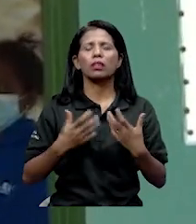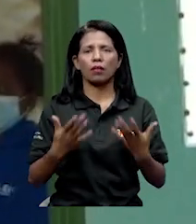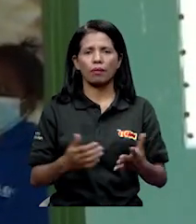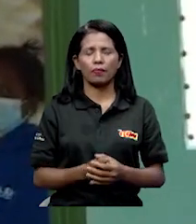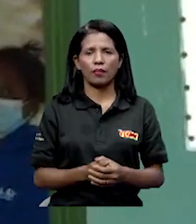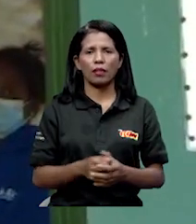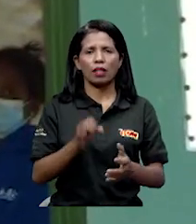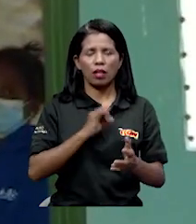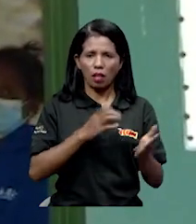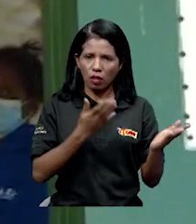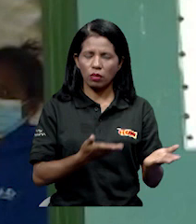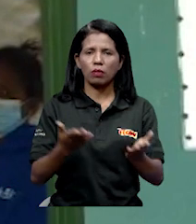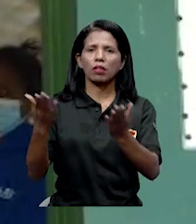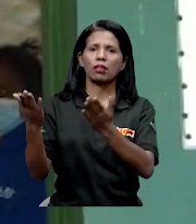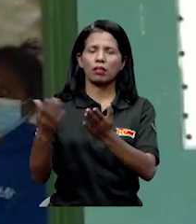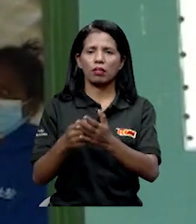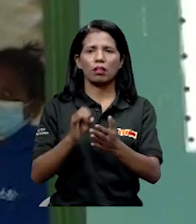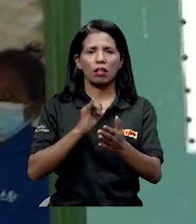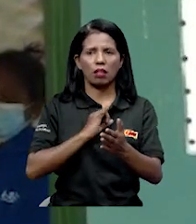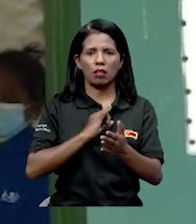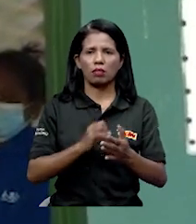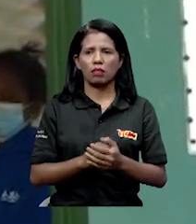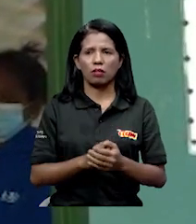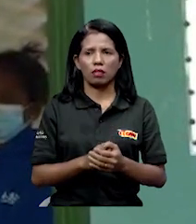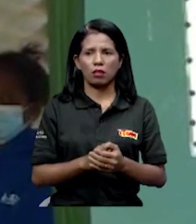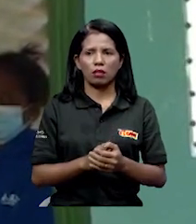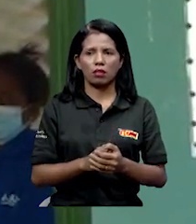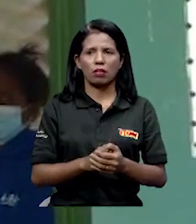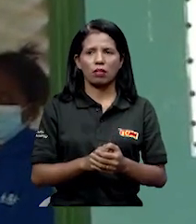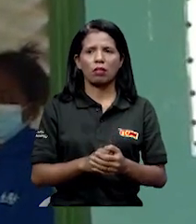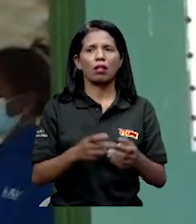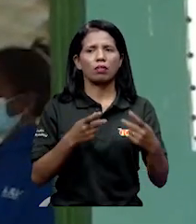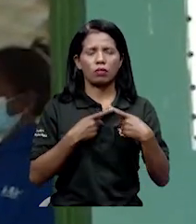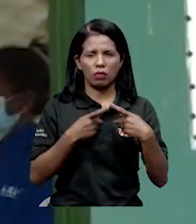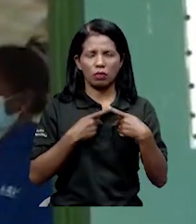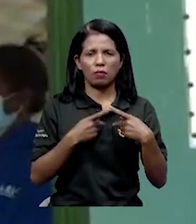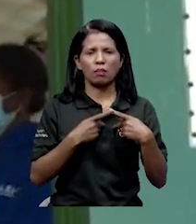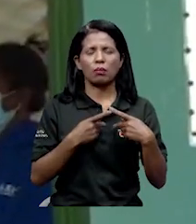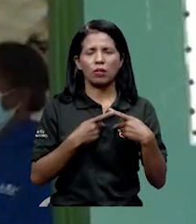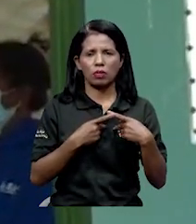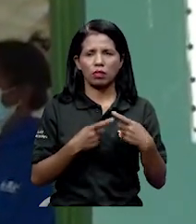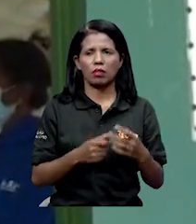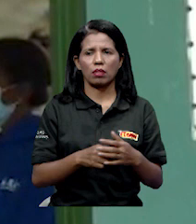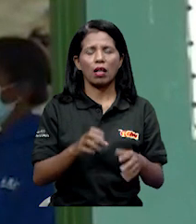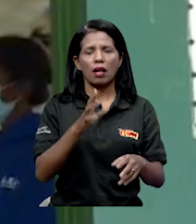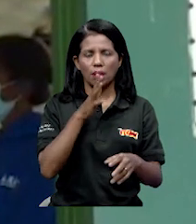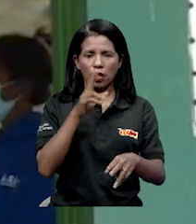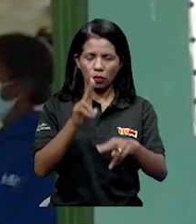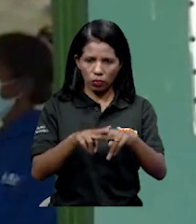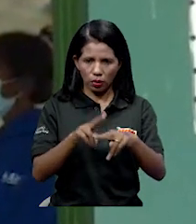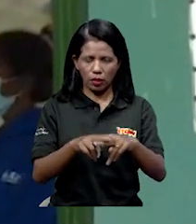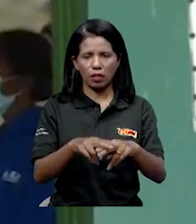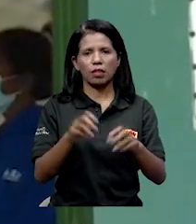Hal luar tiba ni dia hal dalam rumah laham laham sani fomo moras los yang tahu amatur lah dia amatur lah kita punya